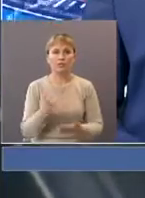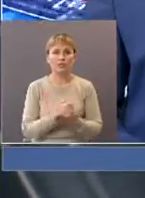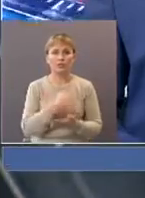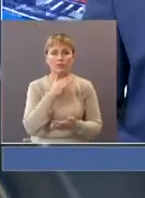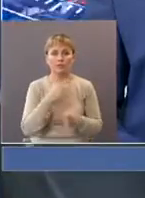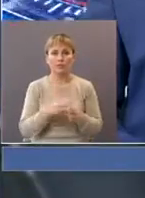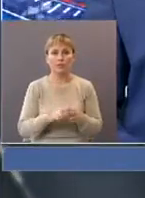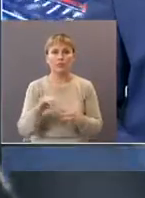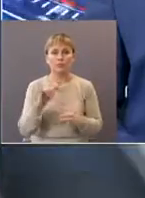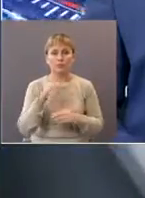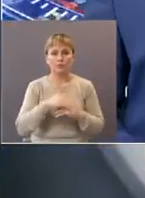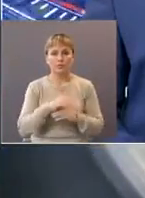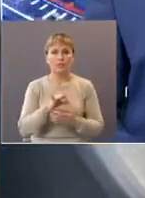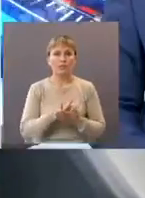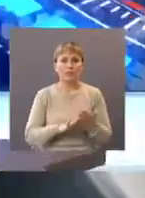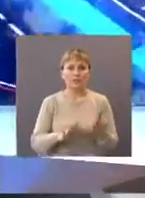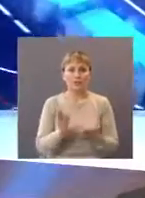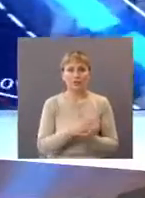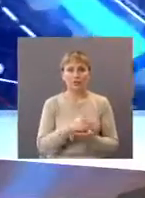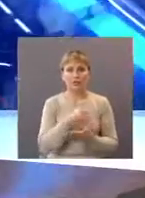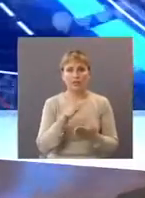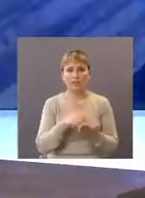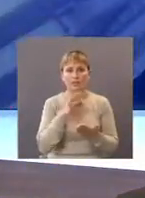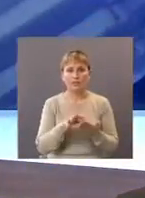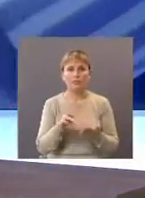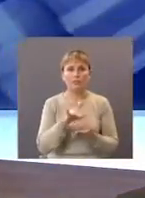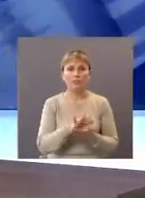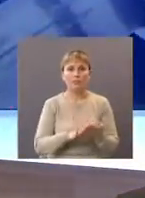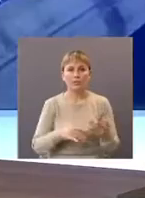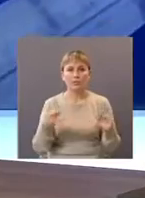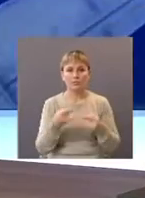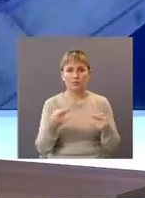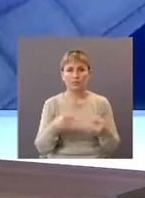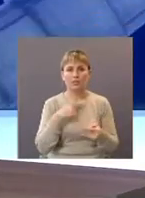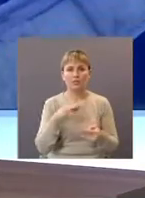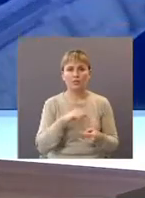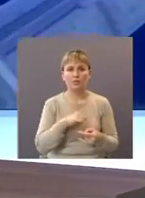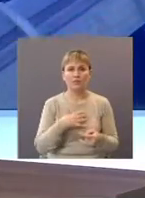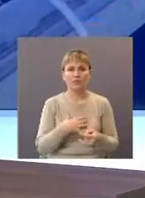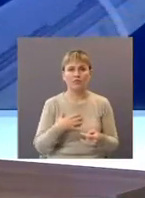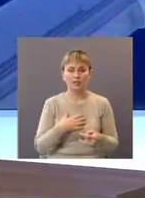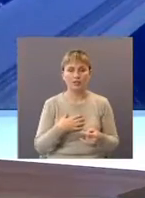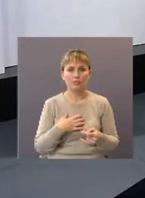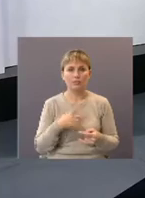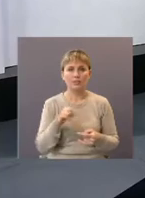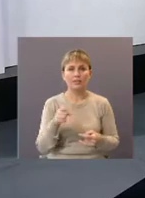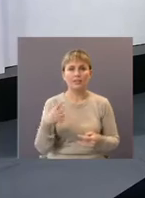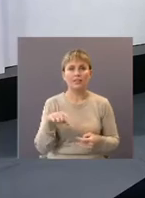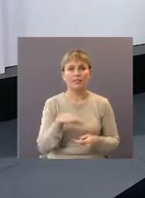этим субботним вечером и дали исчерпывающие ответы. А мы продолжаем в прямом эфире «Телебашни» говорить о самом важном за